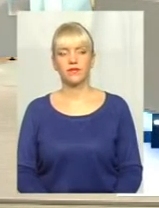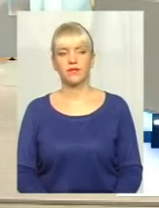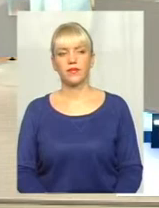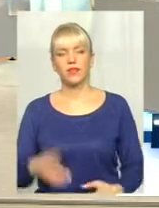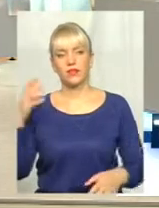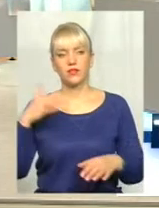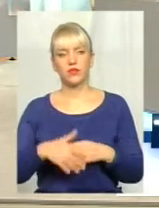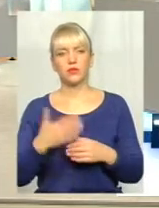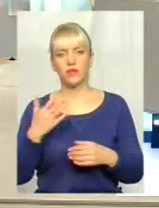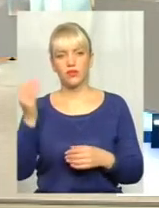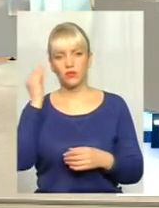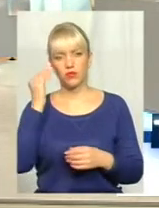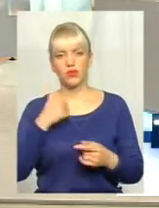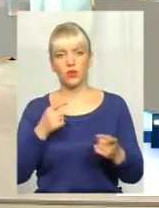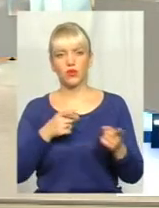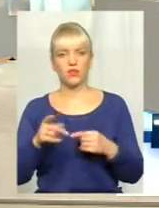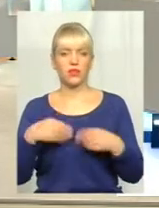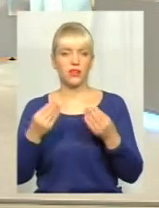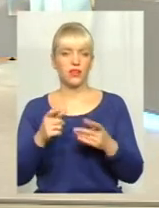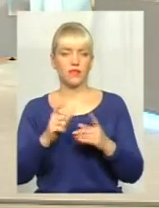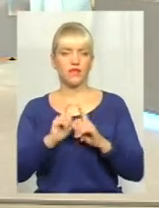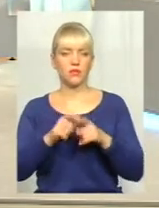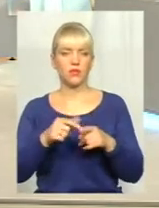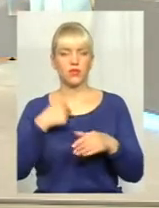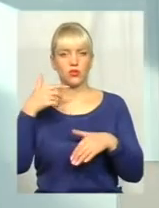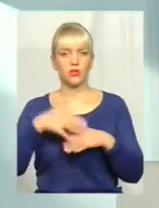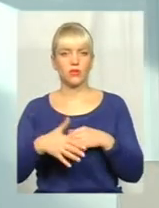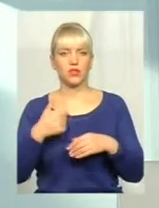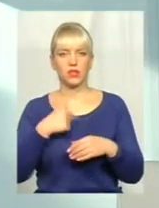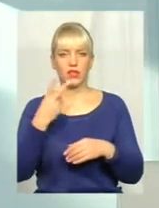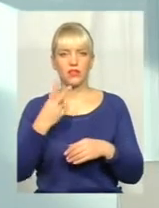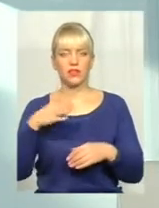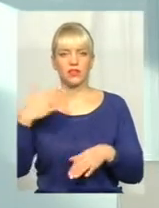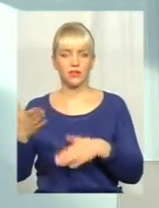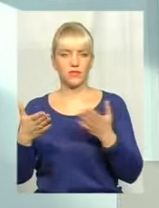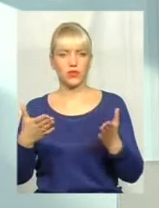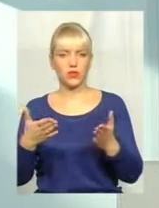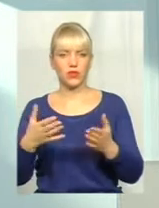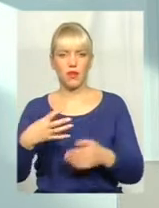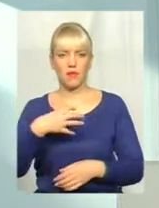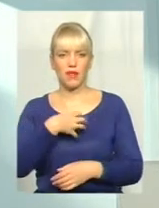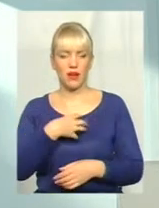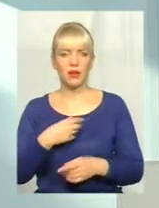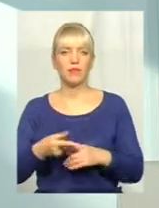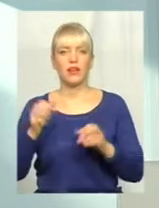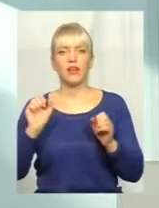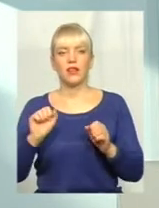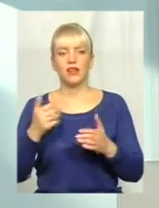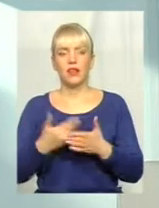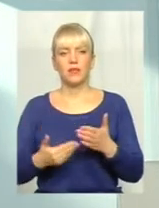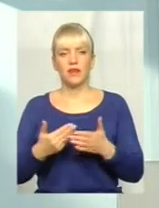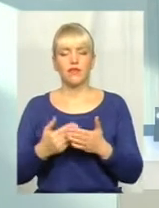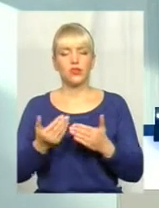Зрозуміла ваша позиція? Я готовий дати відповідь. Розумієте, є завжди дві сторони медалі. Напевно, що до